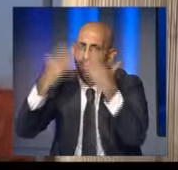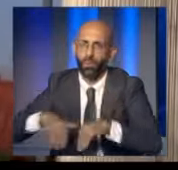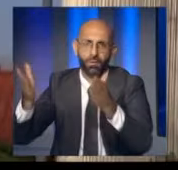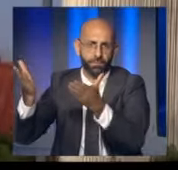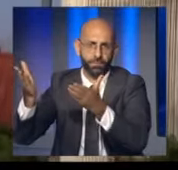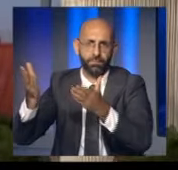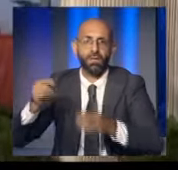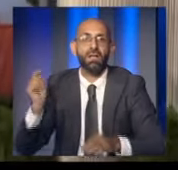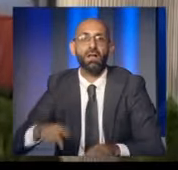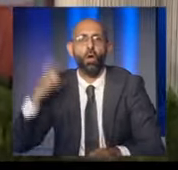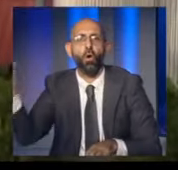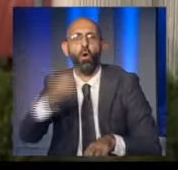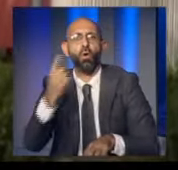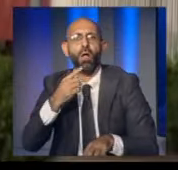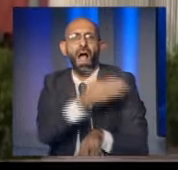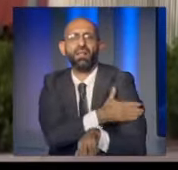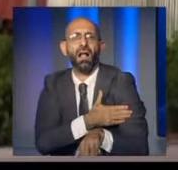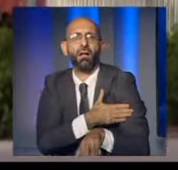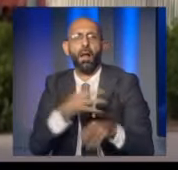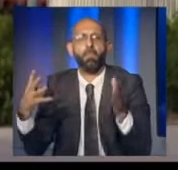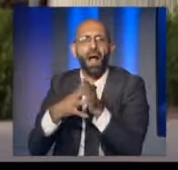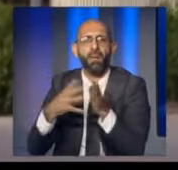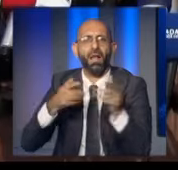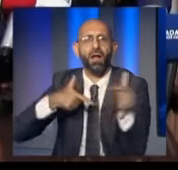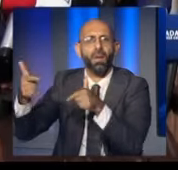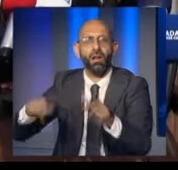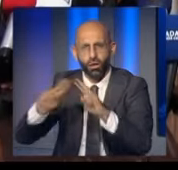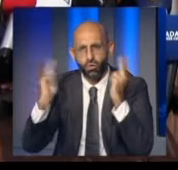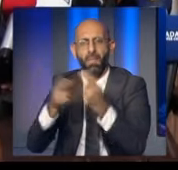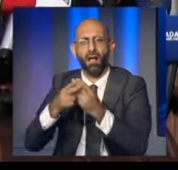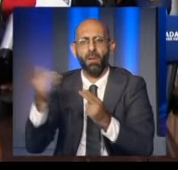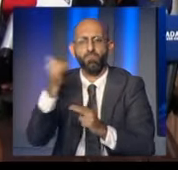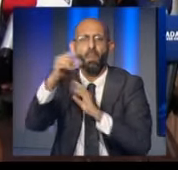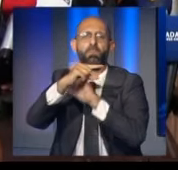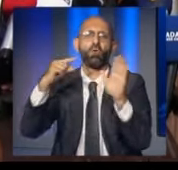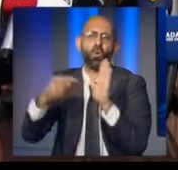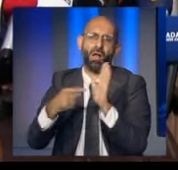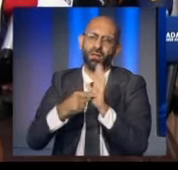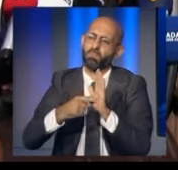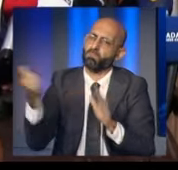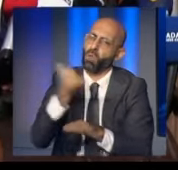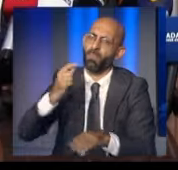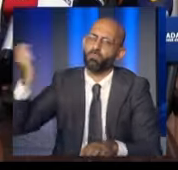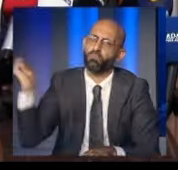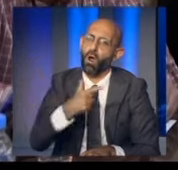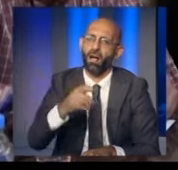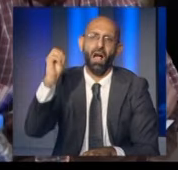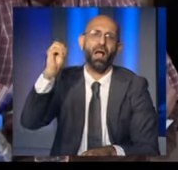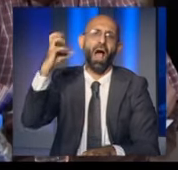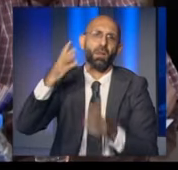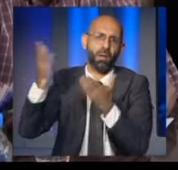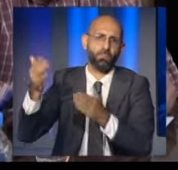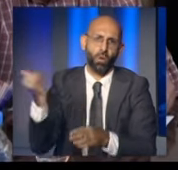الهرمل من دون تغذية بالكهرباء. وفي هذا الإطار عقد أعضاء تكتل بعلبك الهرمل النيابي اجتماعا خصص لبحث هذا